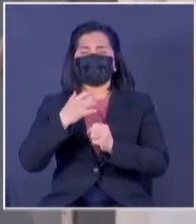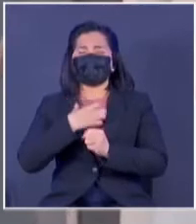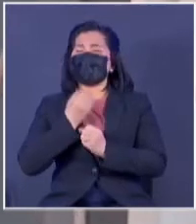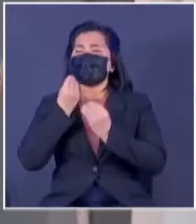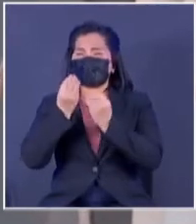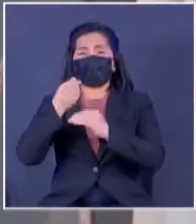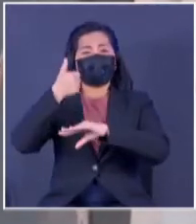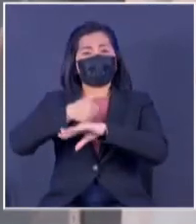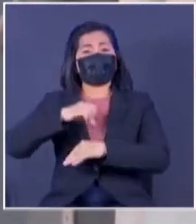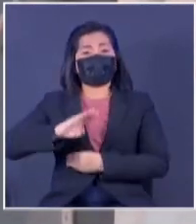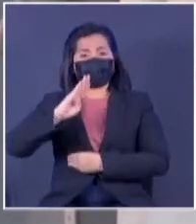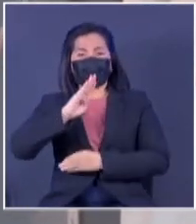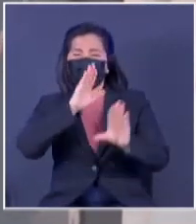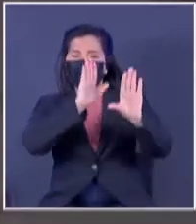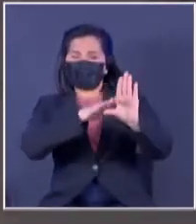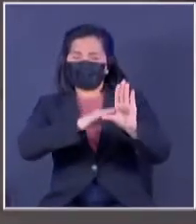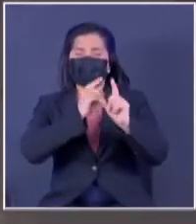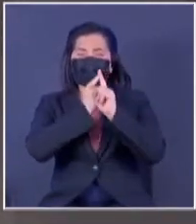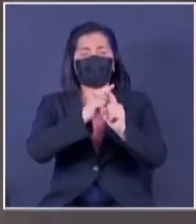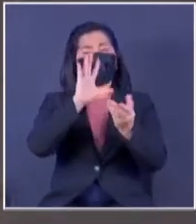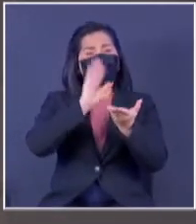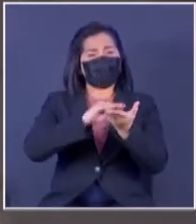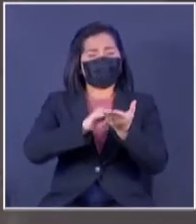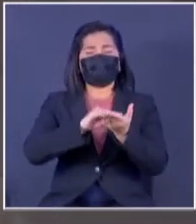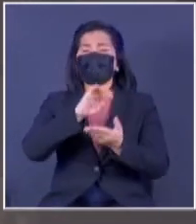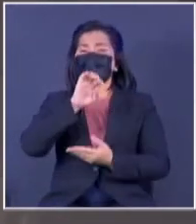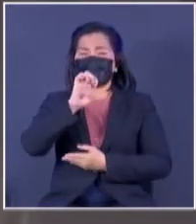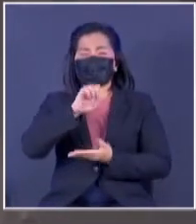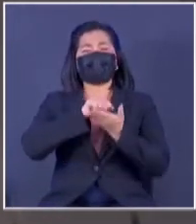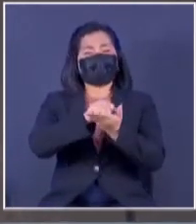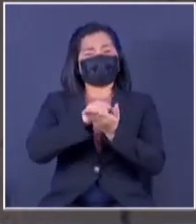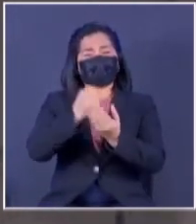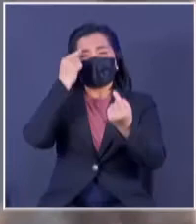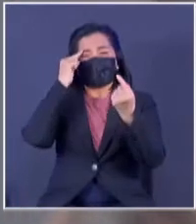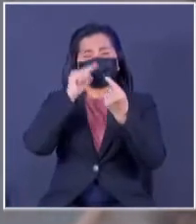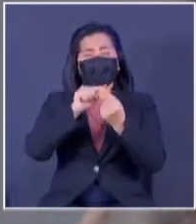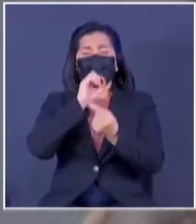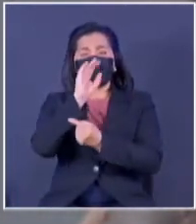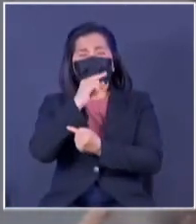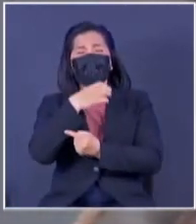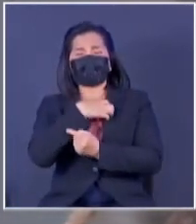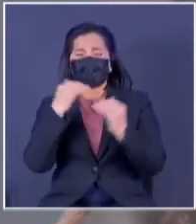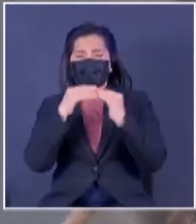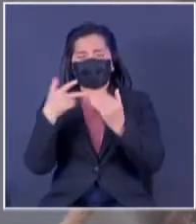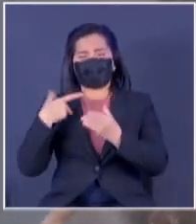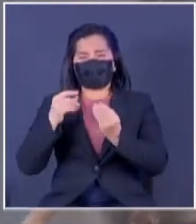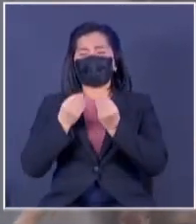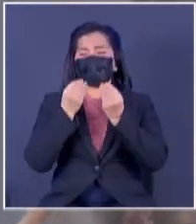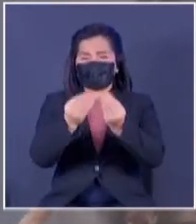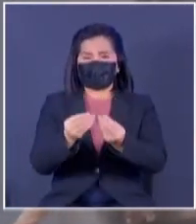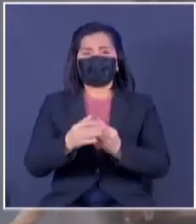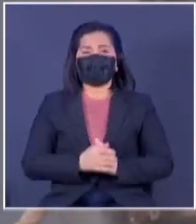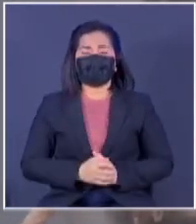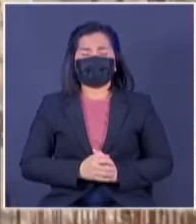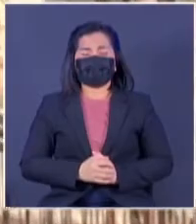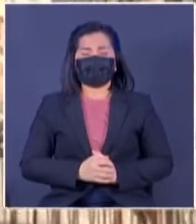ขึ้นทะเบียนลูกจ้างในทะเบียนในระบบ e-service ด้วยครับเพื่อแจ้งความประสงค์ในการขอรับประโยชน์กรณีว่างง